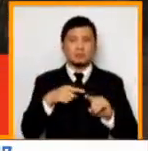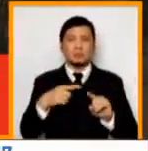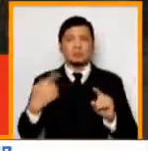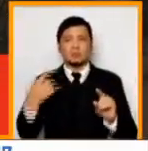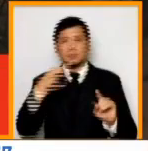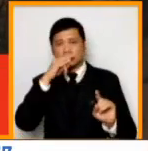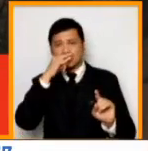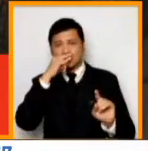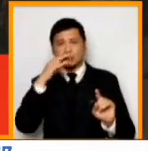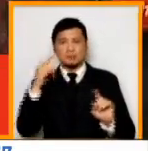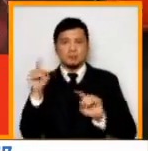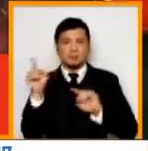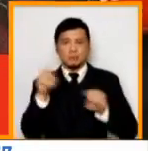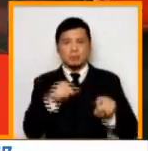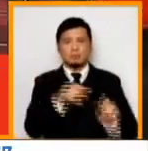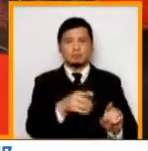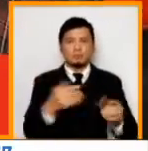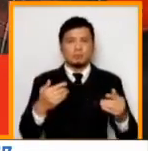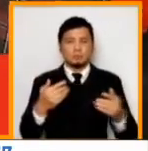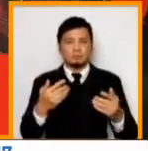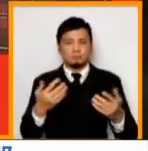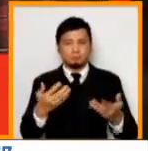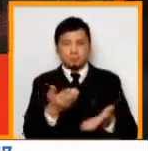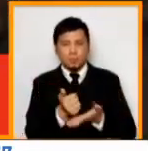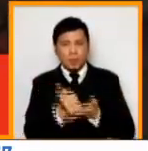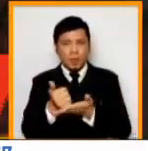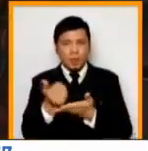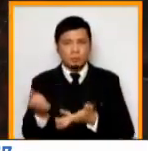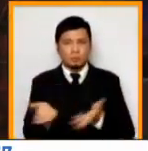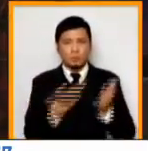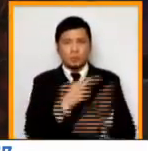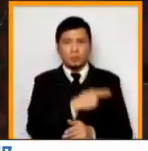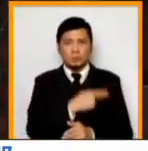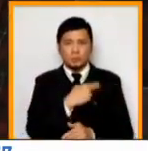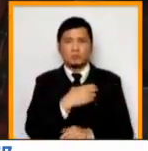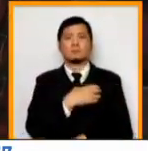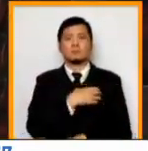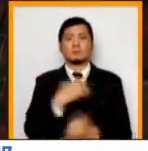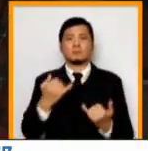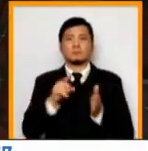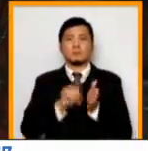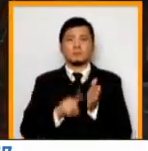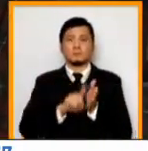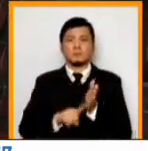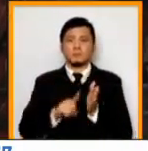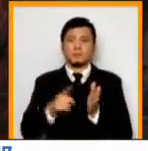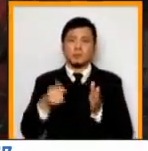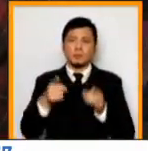Iniimbestigahan pa ng pulisya ang pangyayari. Ito ang unang balita sa Maynila. Jonathan Andal, Buong Puso para sa Pilipino.